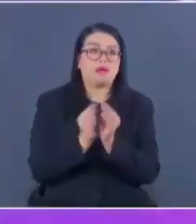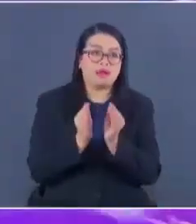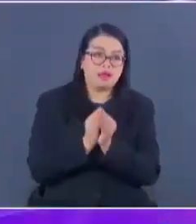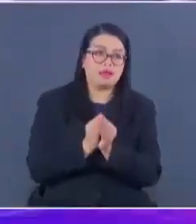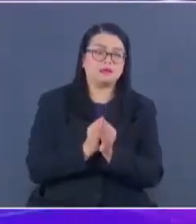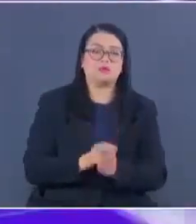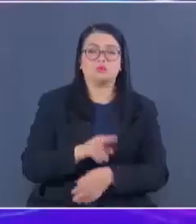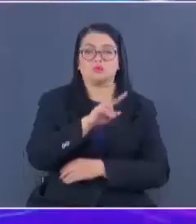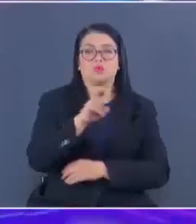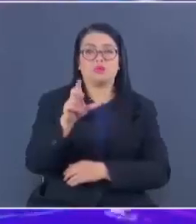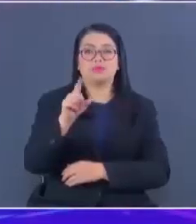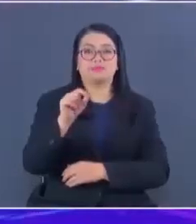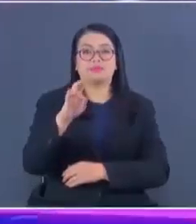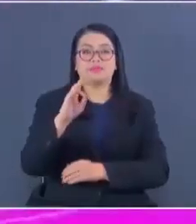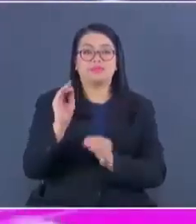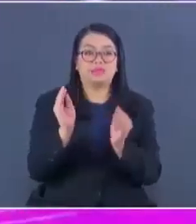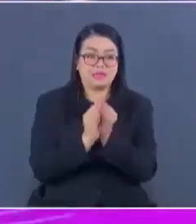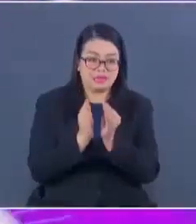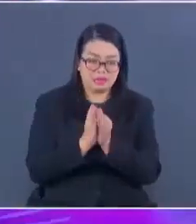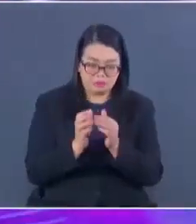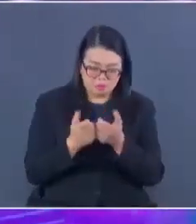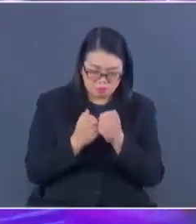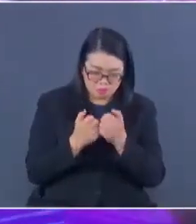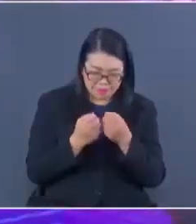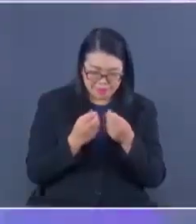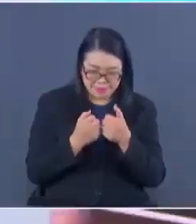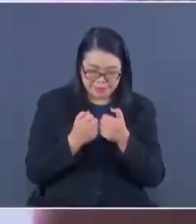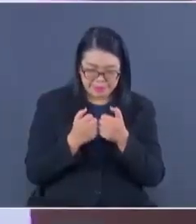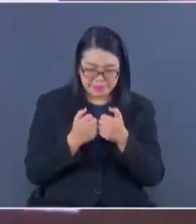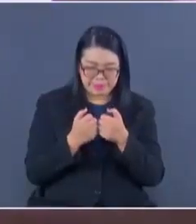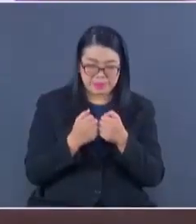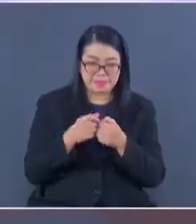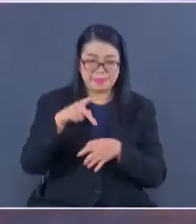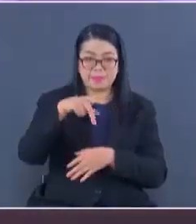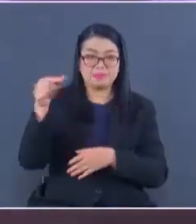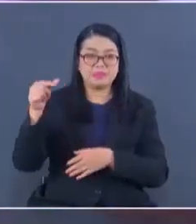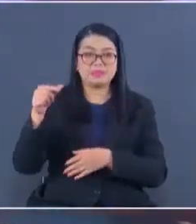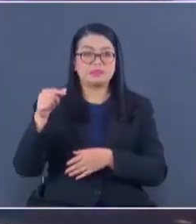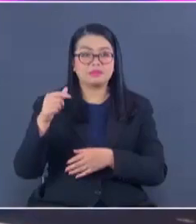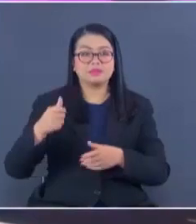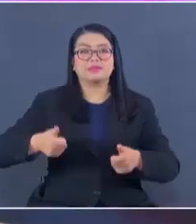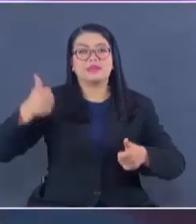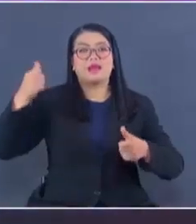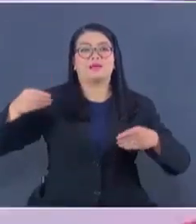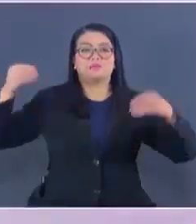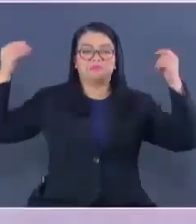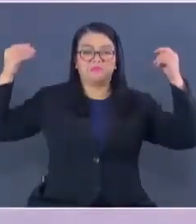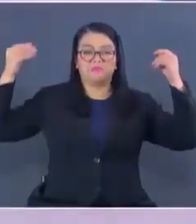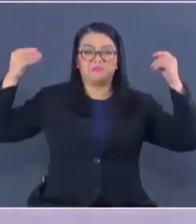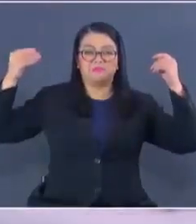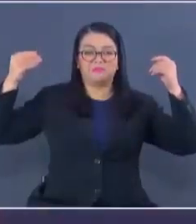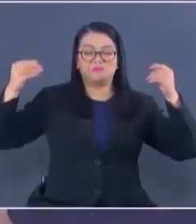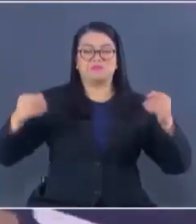นไปทั้งสิ้น227คะแนนก็คว้าแชมป์ PUBG Mobile World Invitational 2023